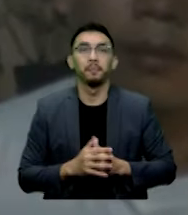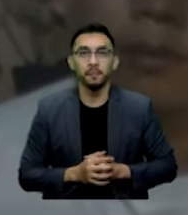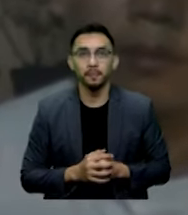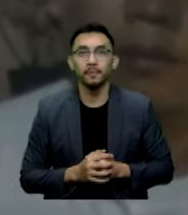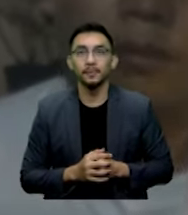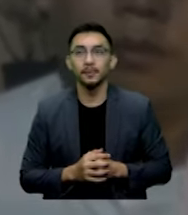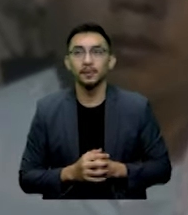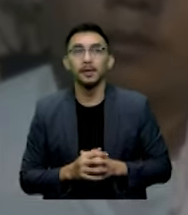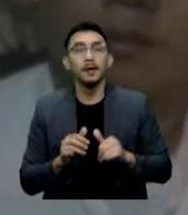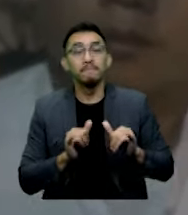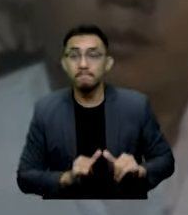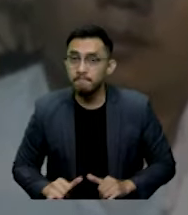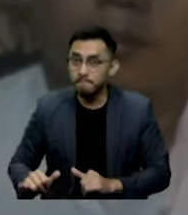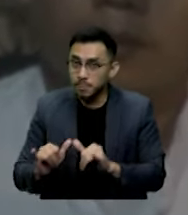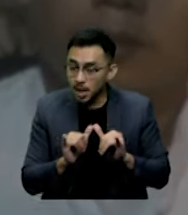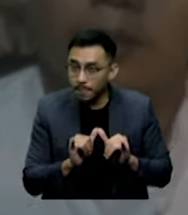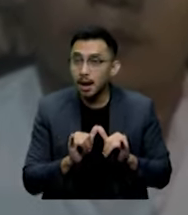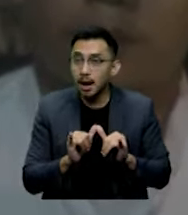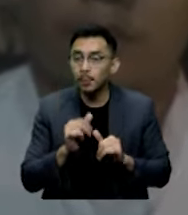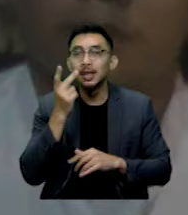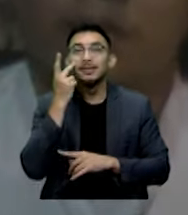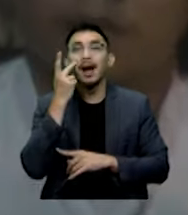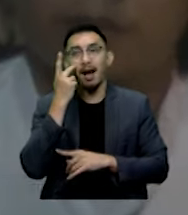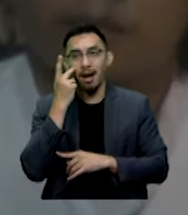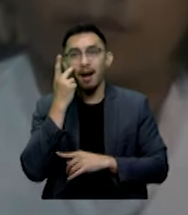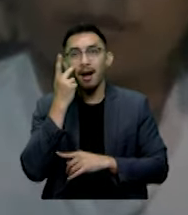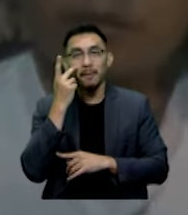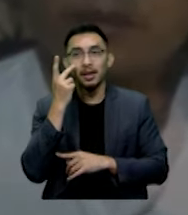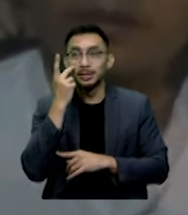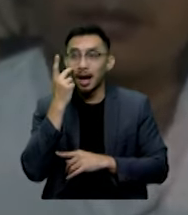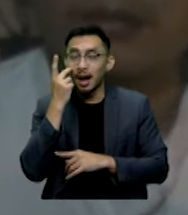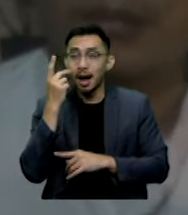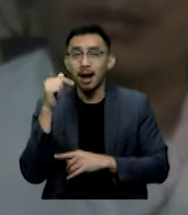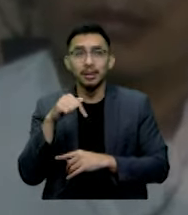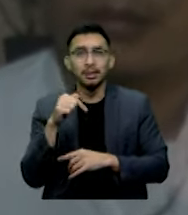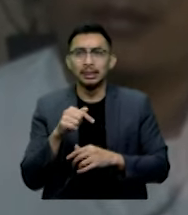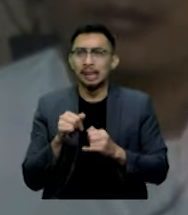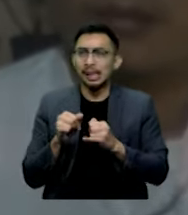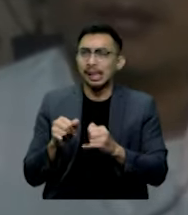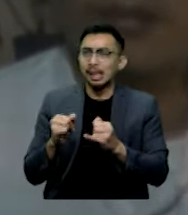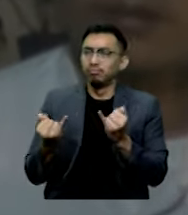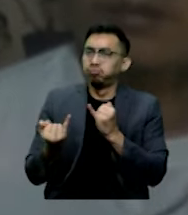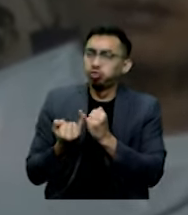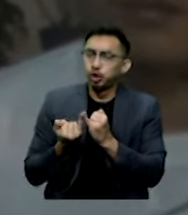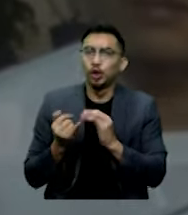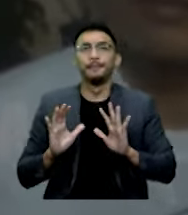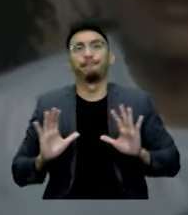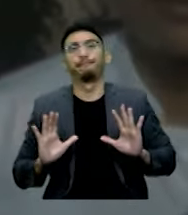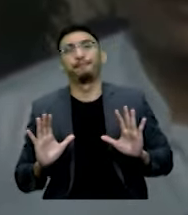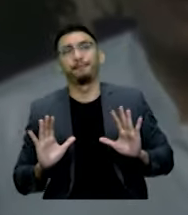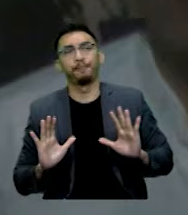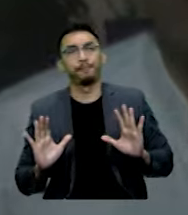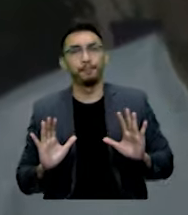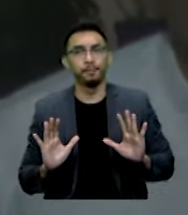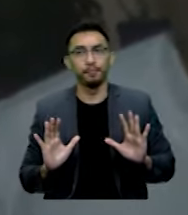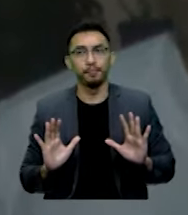Kebersamaan, kita jangan sampai menambah musuh, tapi kita harus tingkatkan ukhuwah kita. Karena salah satu yang P3